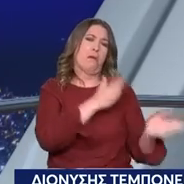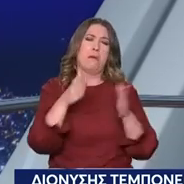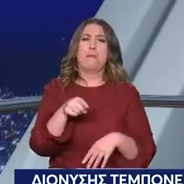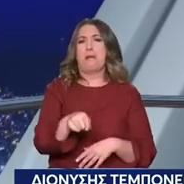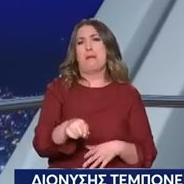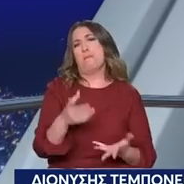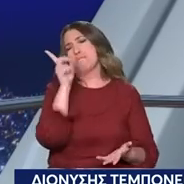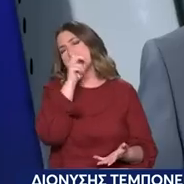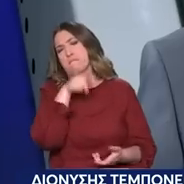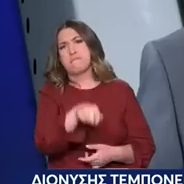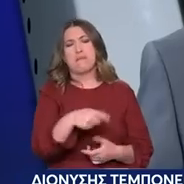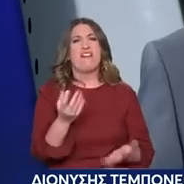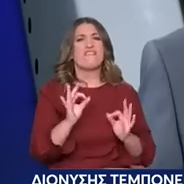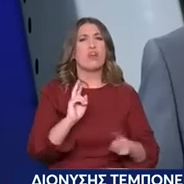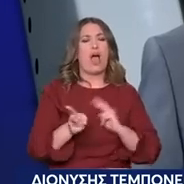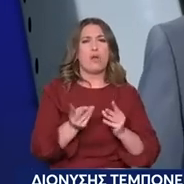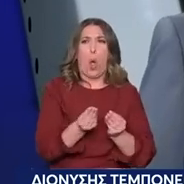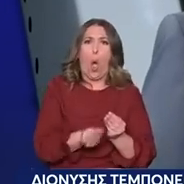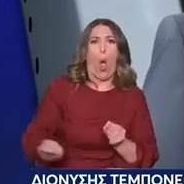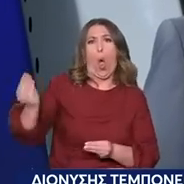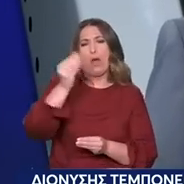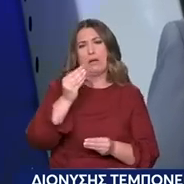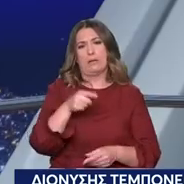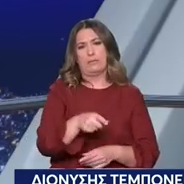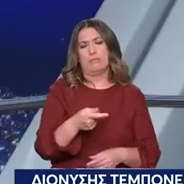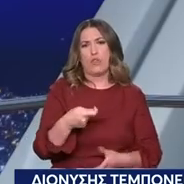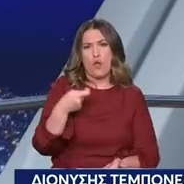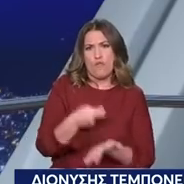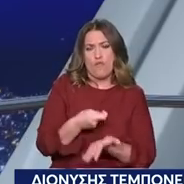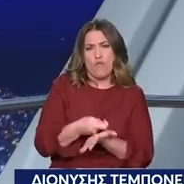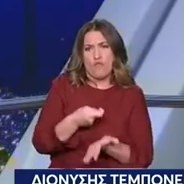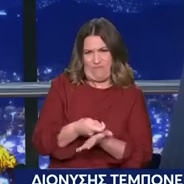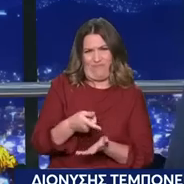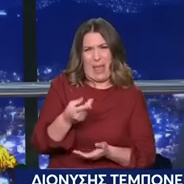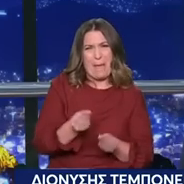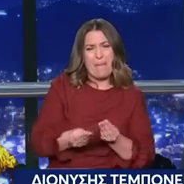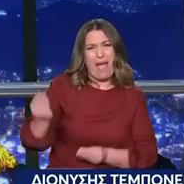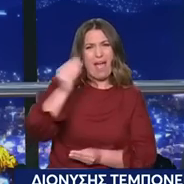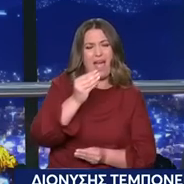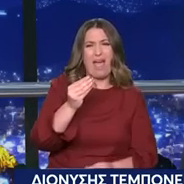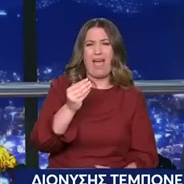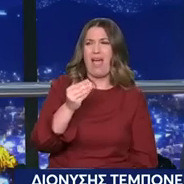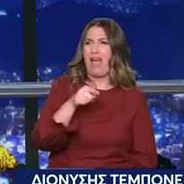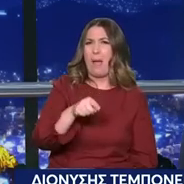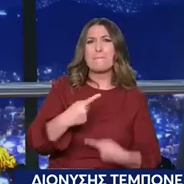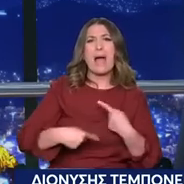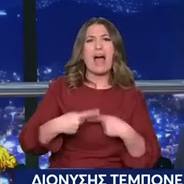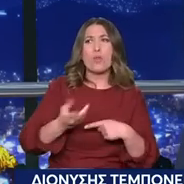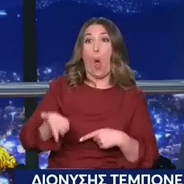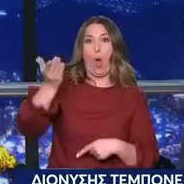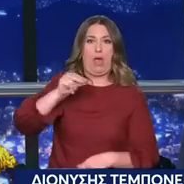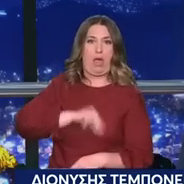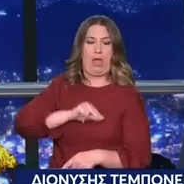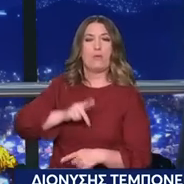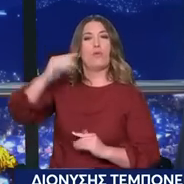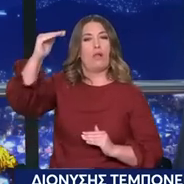μεγαβατόρα στο φυσικό αέριο, τα είχαμε, τα είχανε οι εταιρείες, αλλά τώρα έχει πέσει κάτω από τα 25 η μεγαβατόρα. Άρα δεν θα